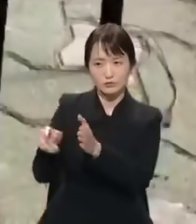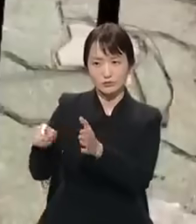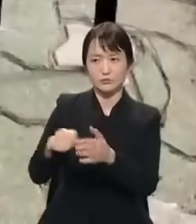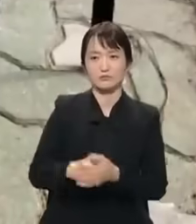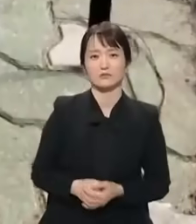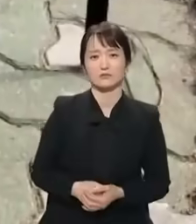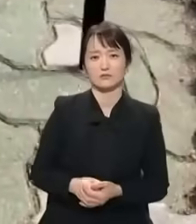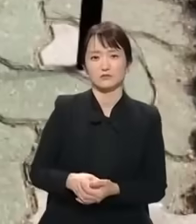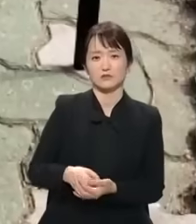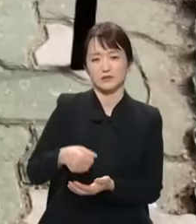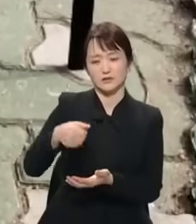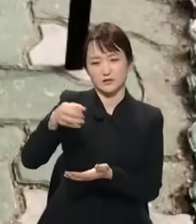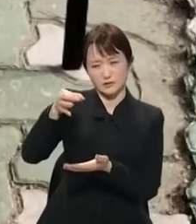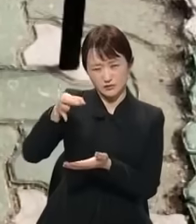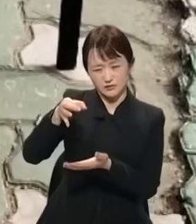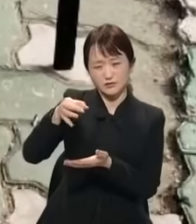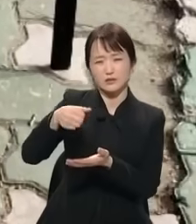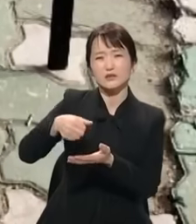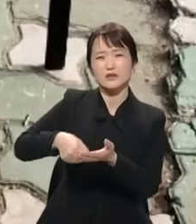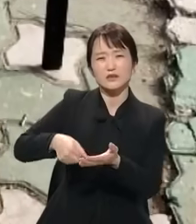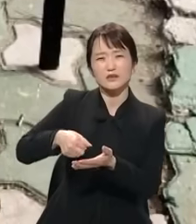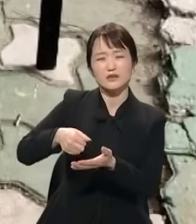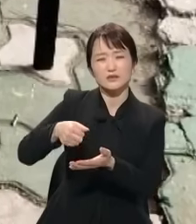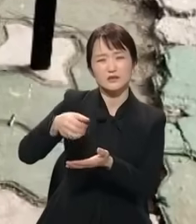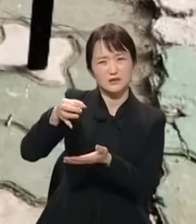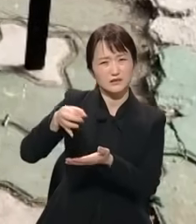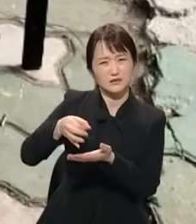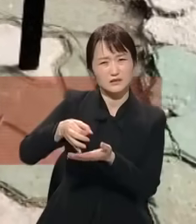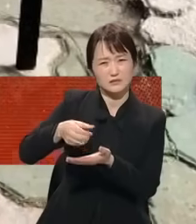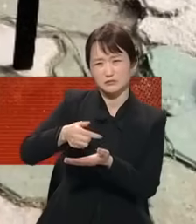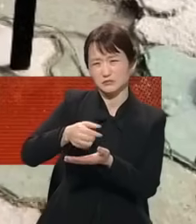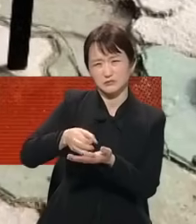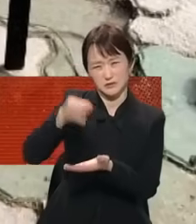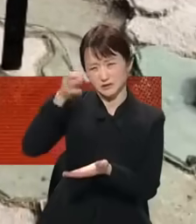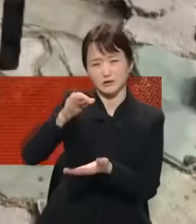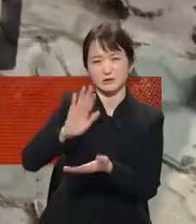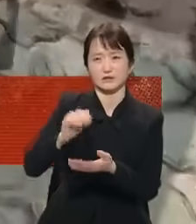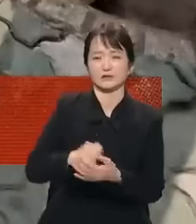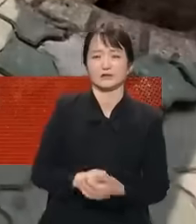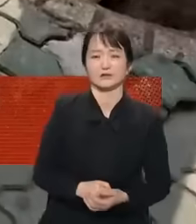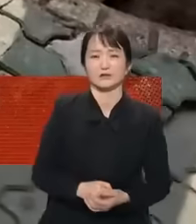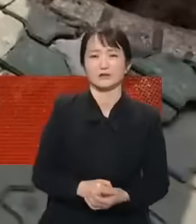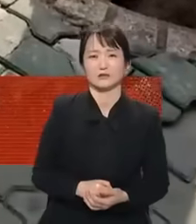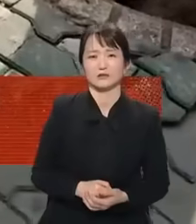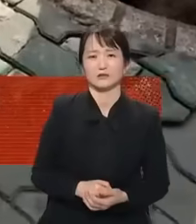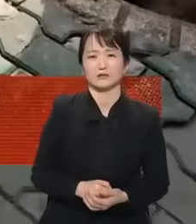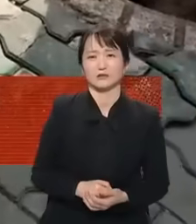가치가 엄청 크지는 않잖아요. 그럼에도 불구하고 재물로 쓰기 위해서 만든